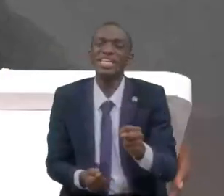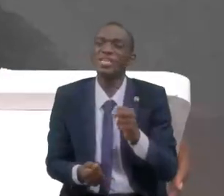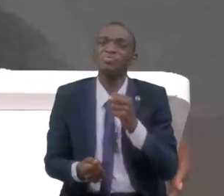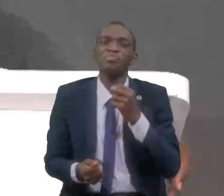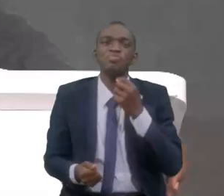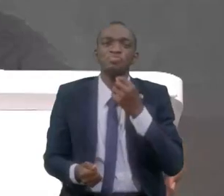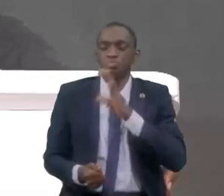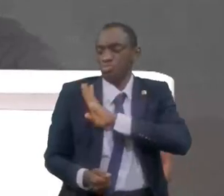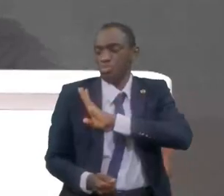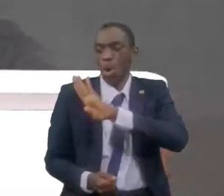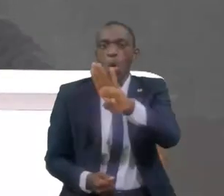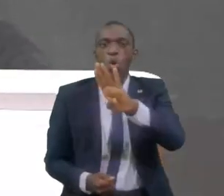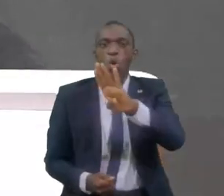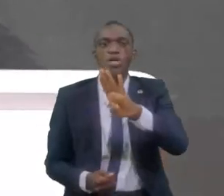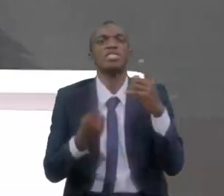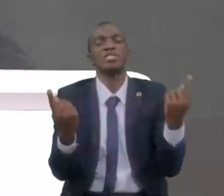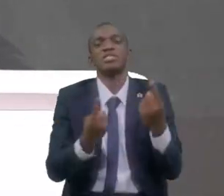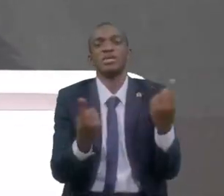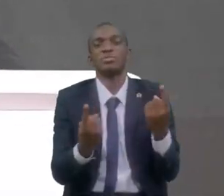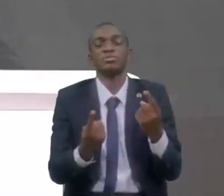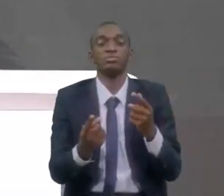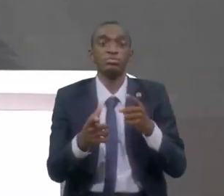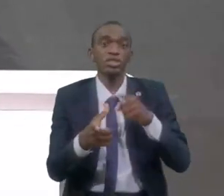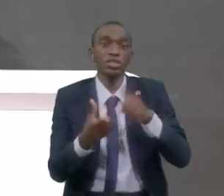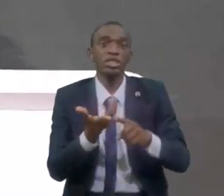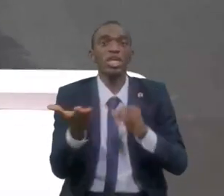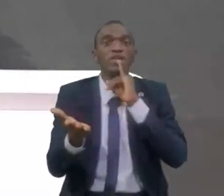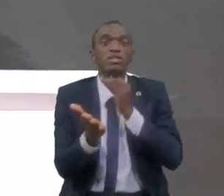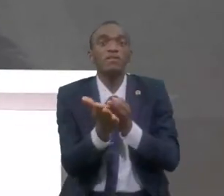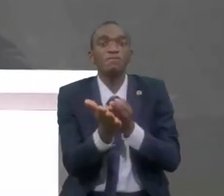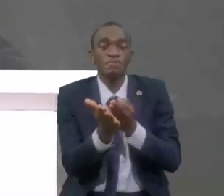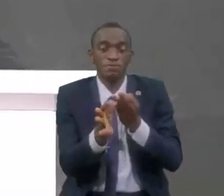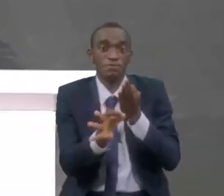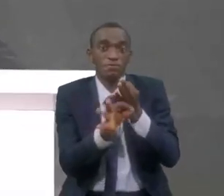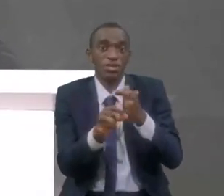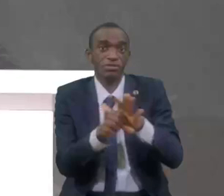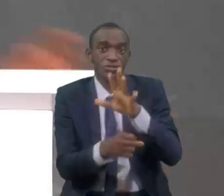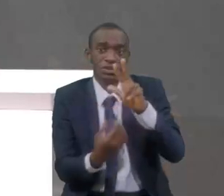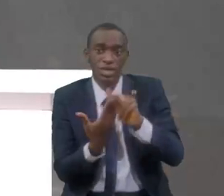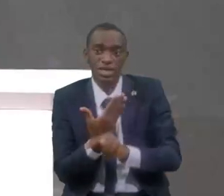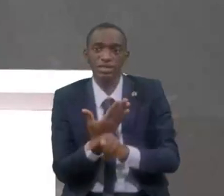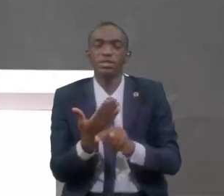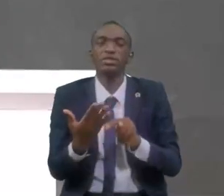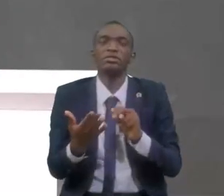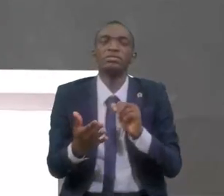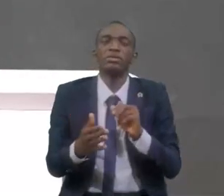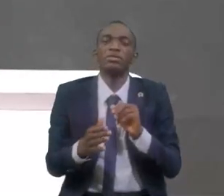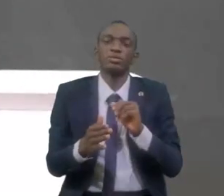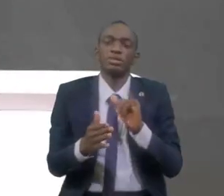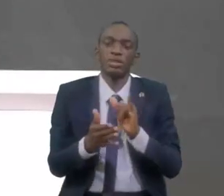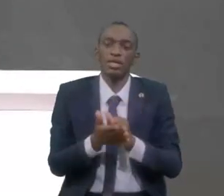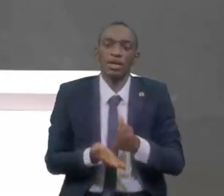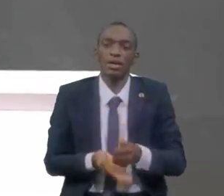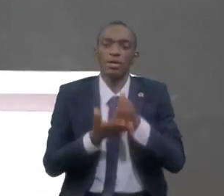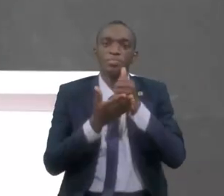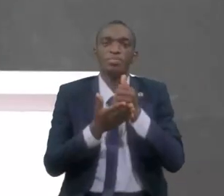a la fidélité, deuxièmement, qui délivre les saints audacieux.